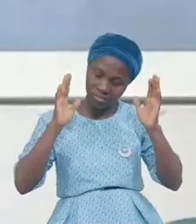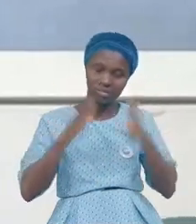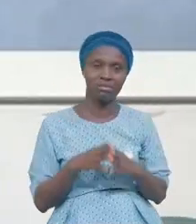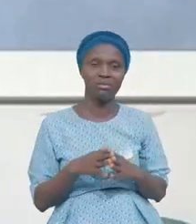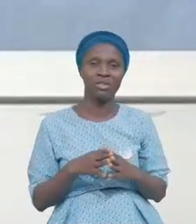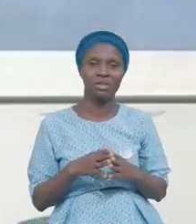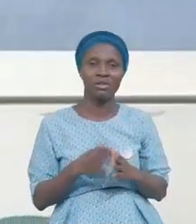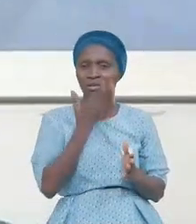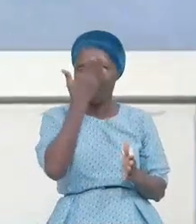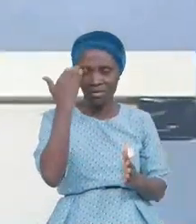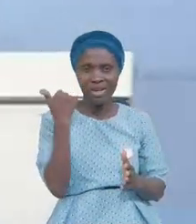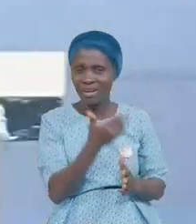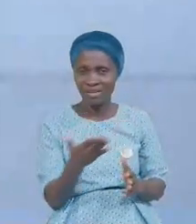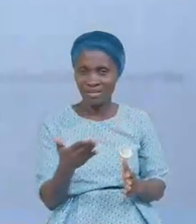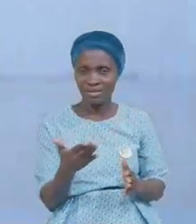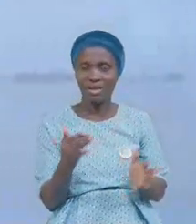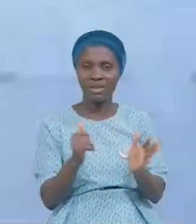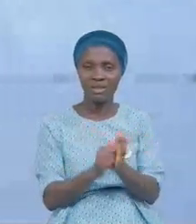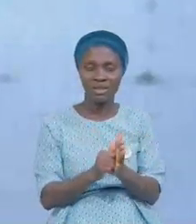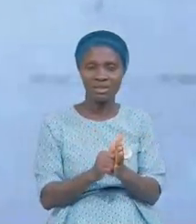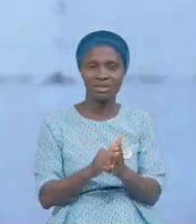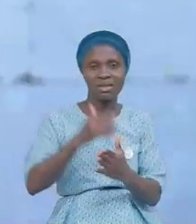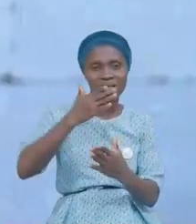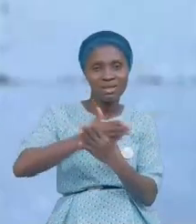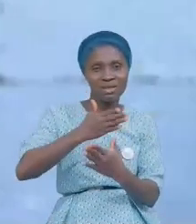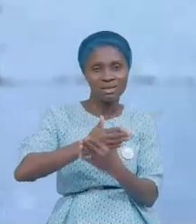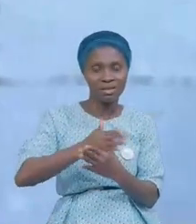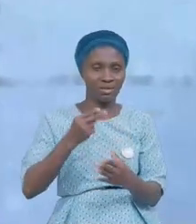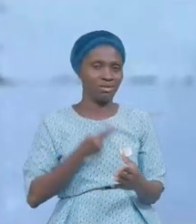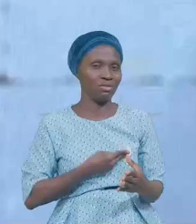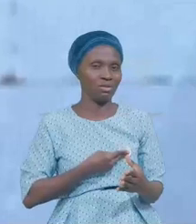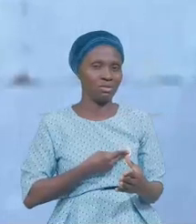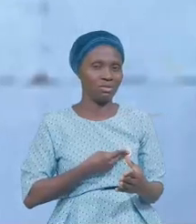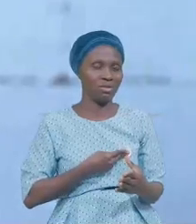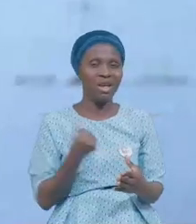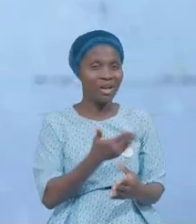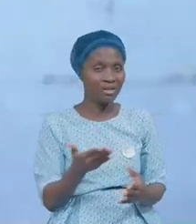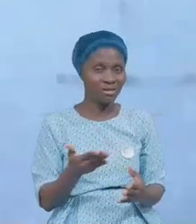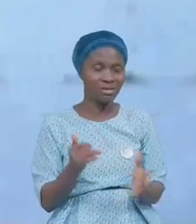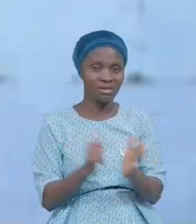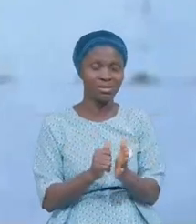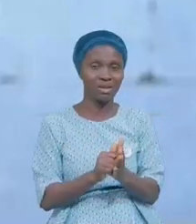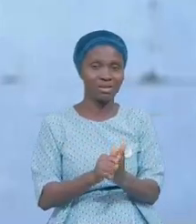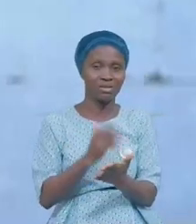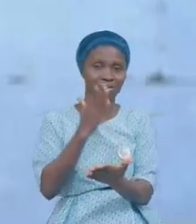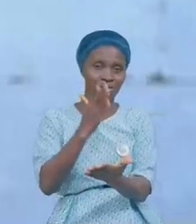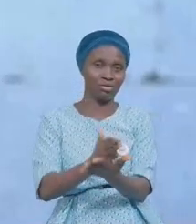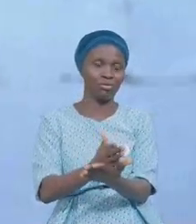Oubliez toute autre chose. Tout ce qui nous empêche, tout ce qui nous